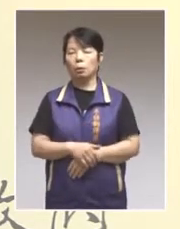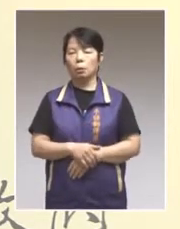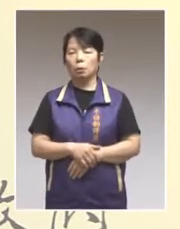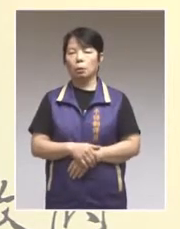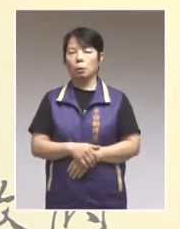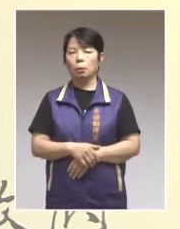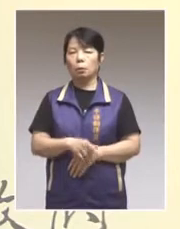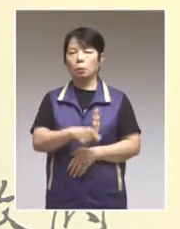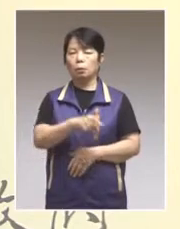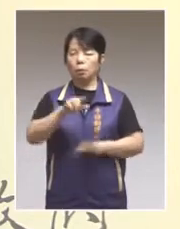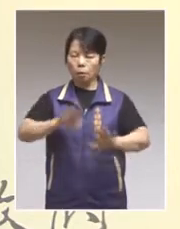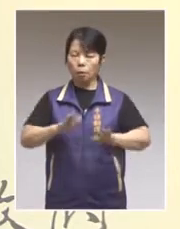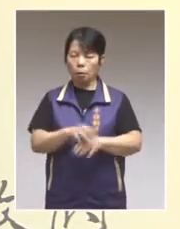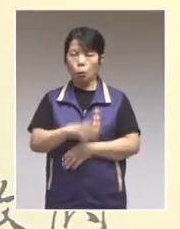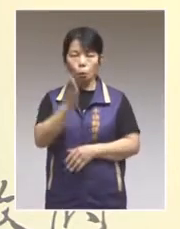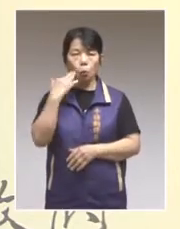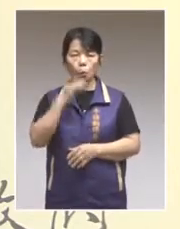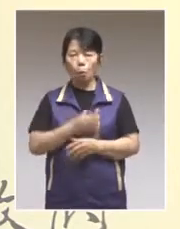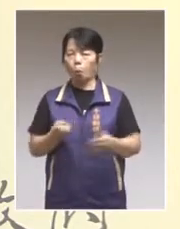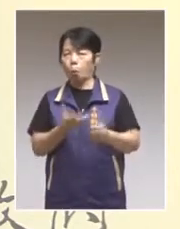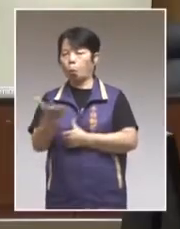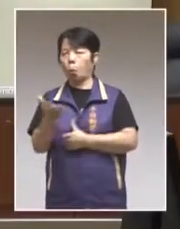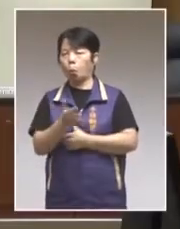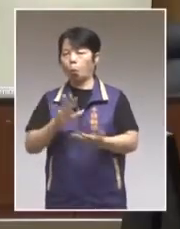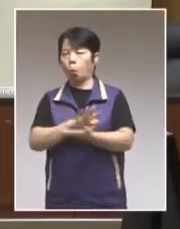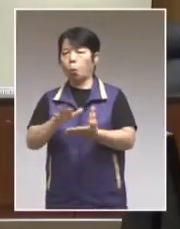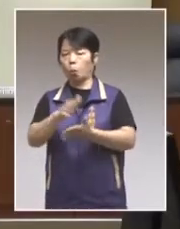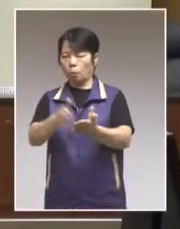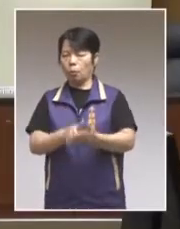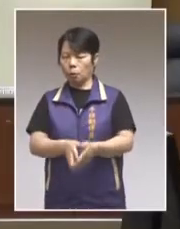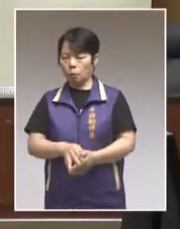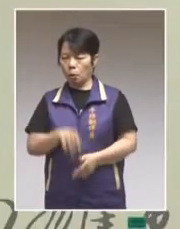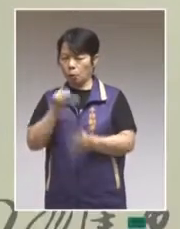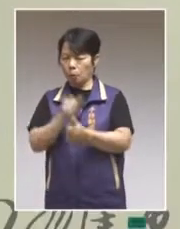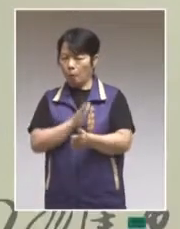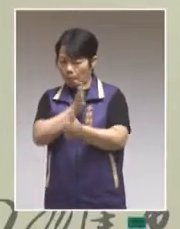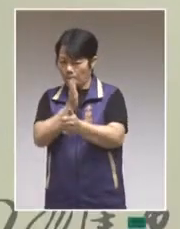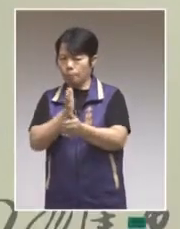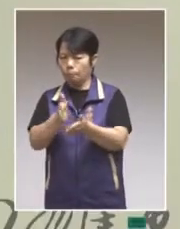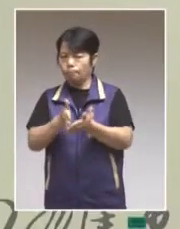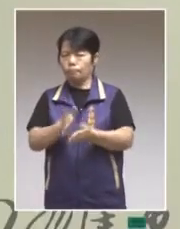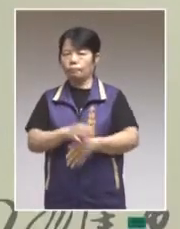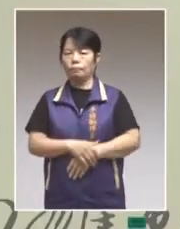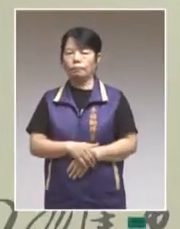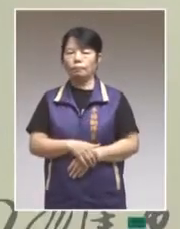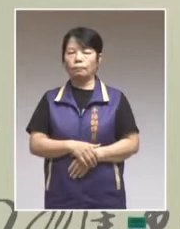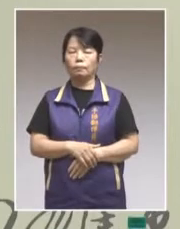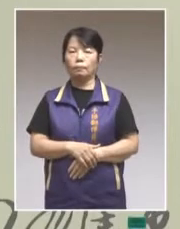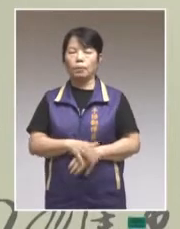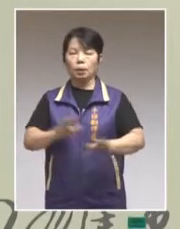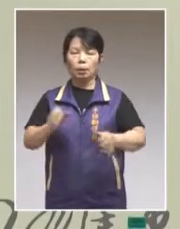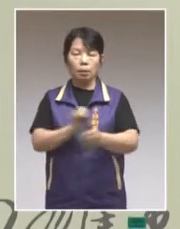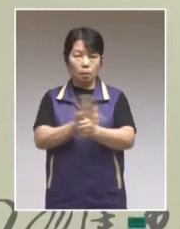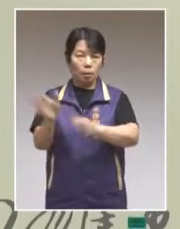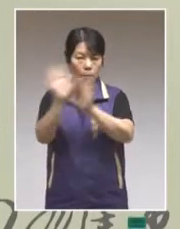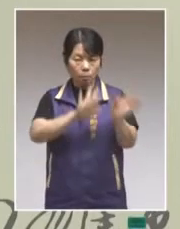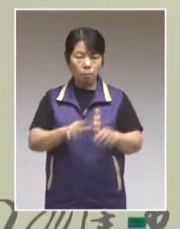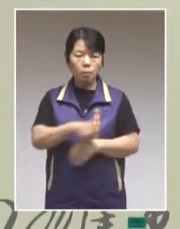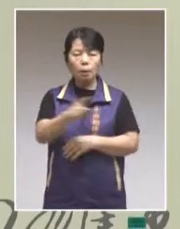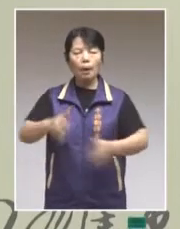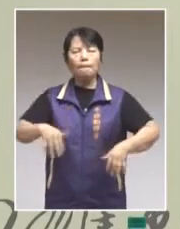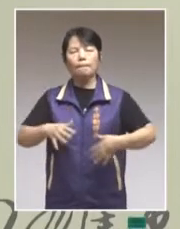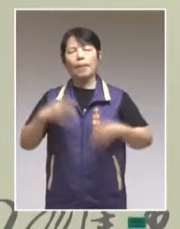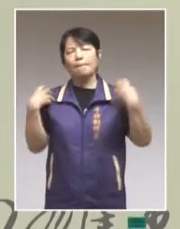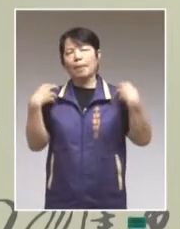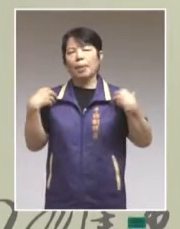边进行追究。 好，跟大家拜托一件事情啊，因为现在疫情哈，实在是大家拢真无用